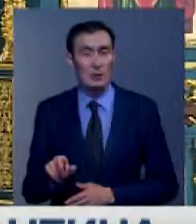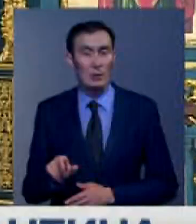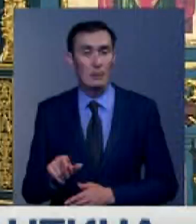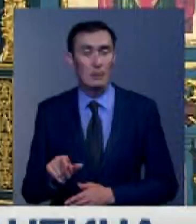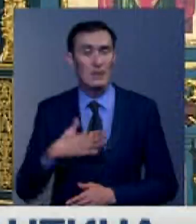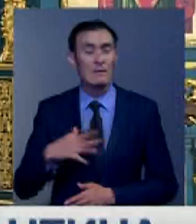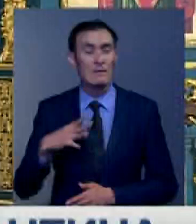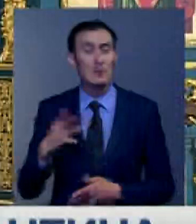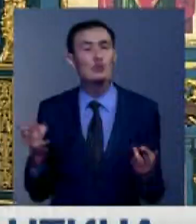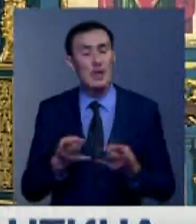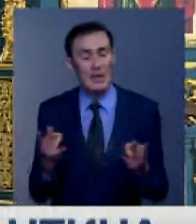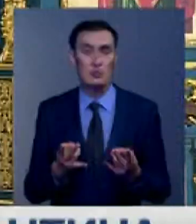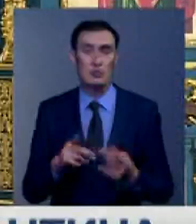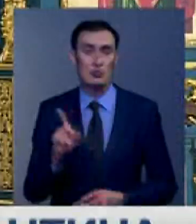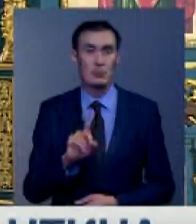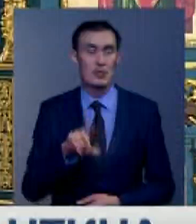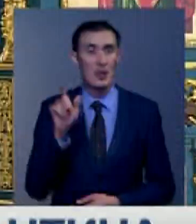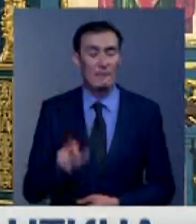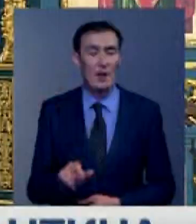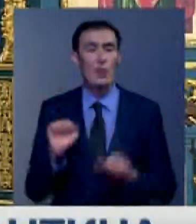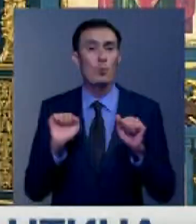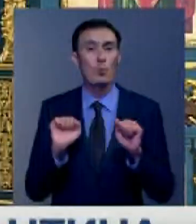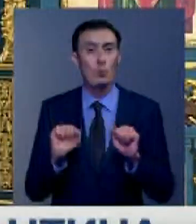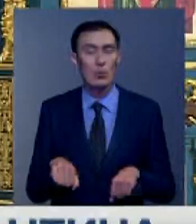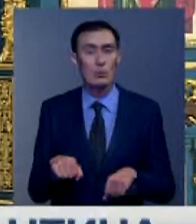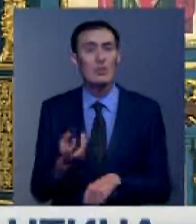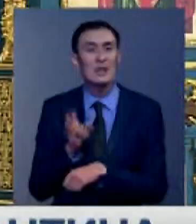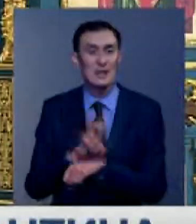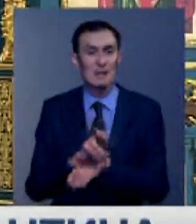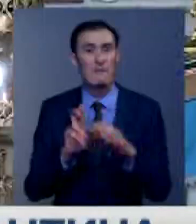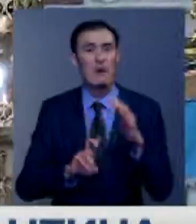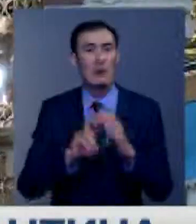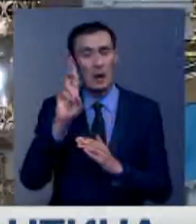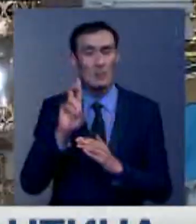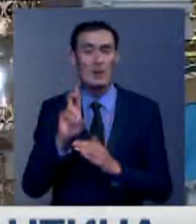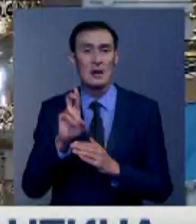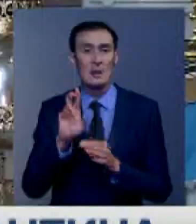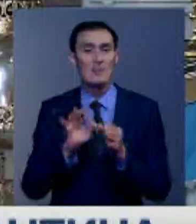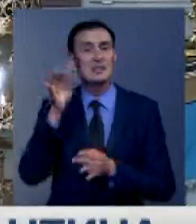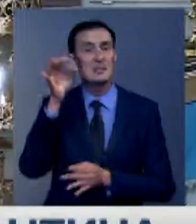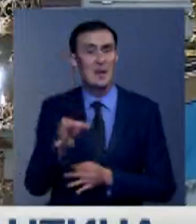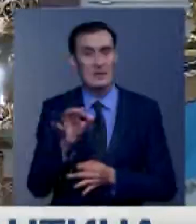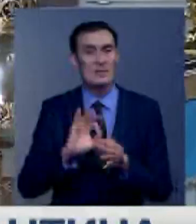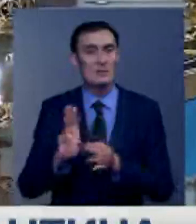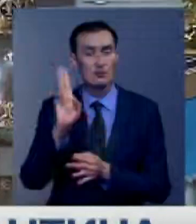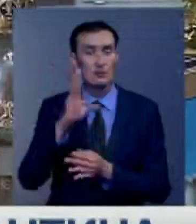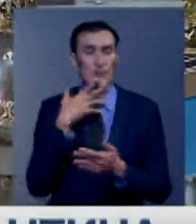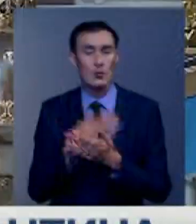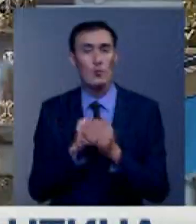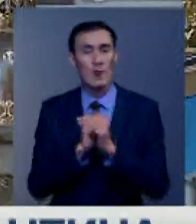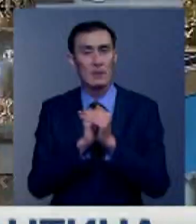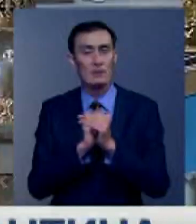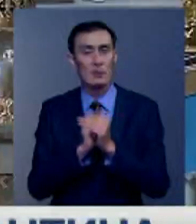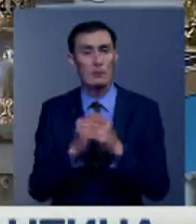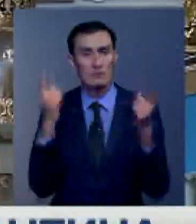Мы нуждаемся в том, чтобы человек мог прийти в храм, поставить свечу, вознести свою молитву.